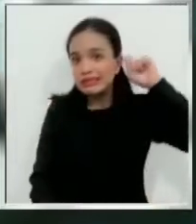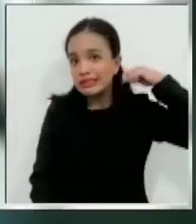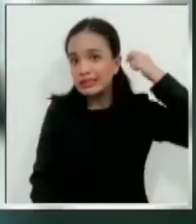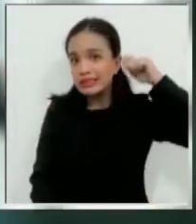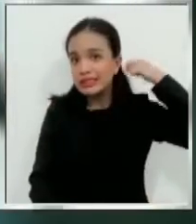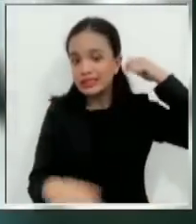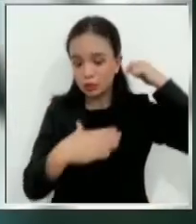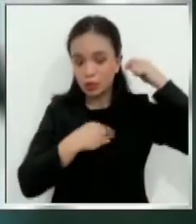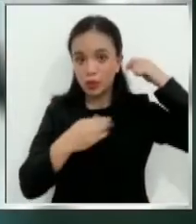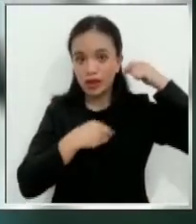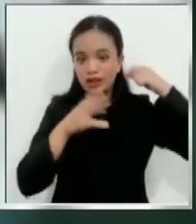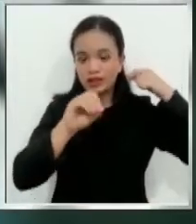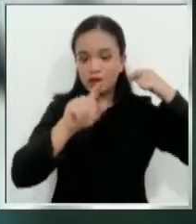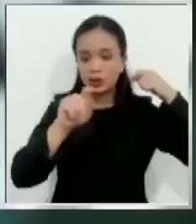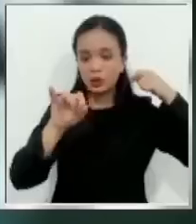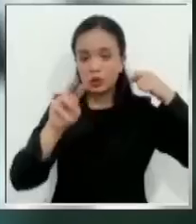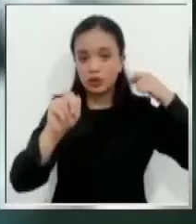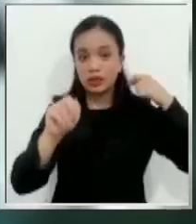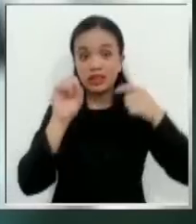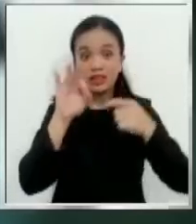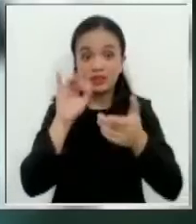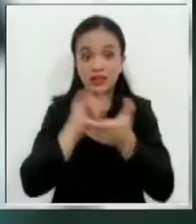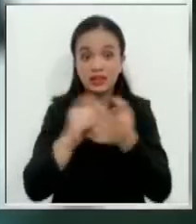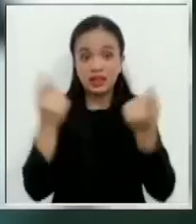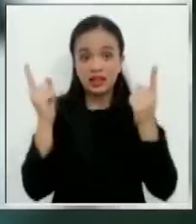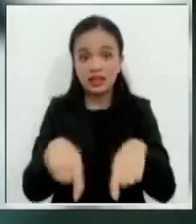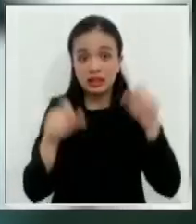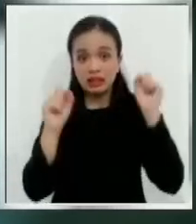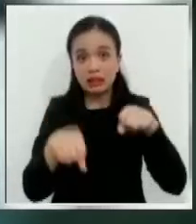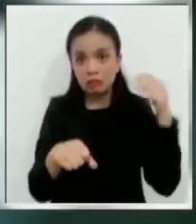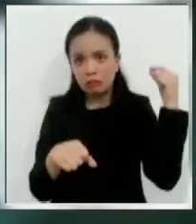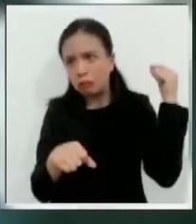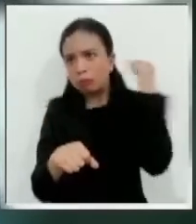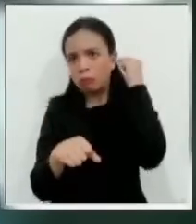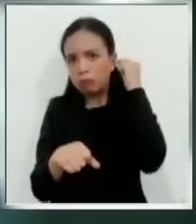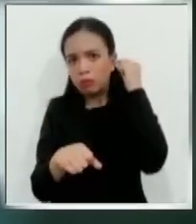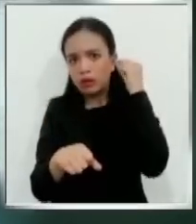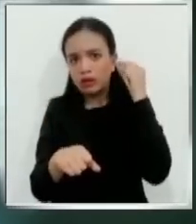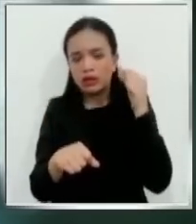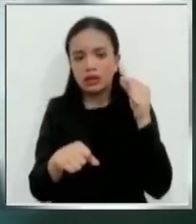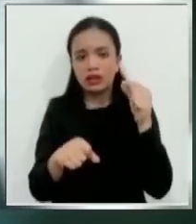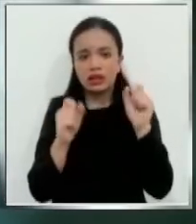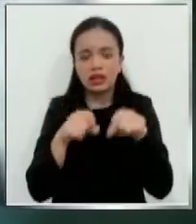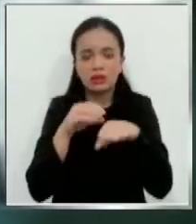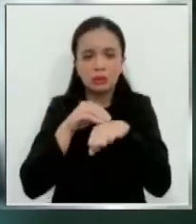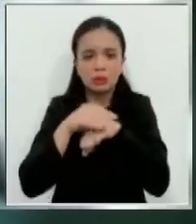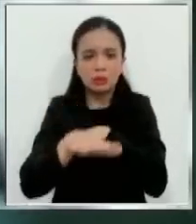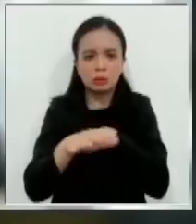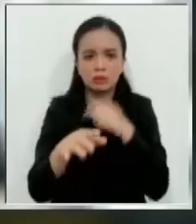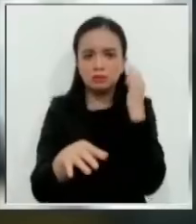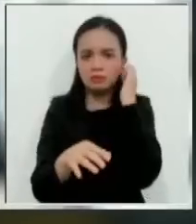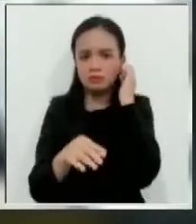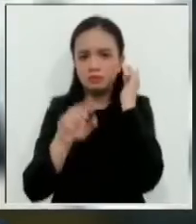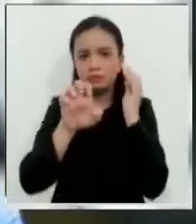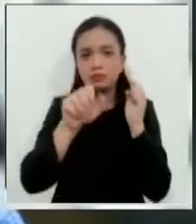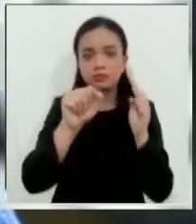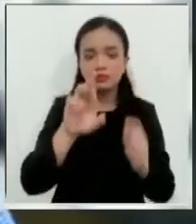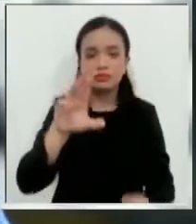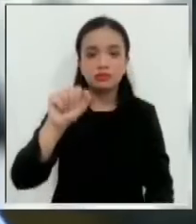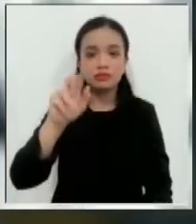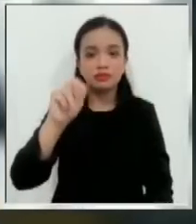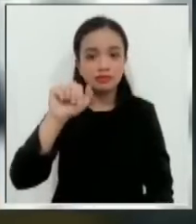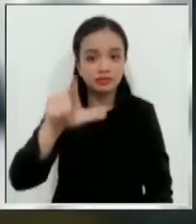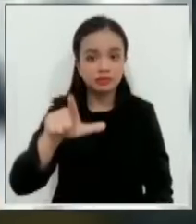ating tenga. Pag ginawa natin to, maaaring itulak natin papaloob ang insekto at ma-infect ang ating ear canal o ang ating eardrum. Itilt ang ating ulo